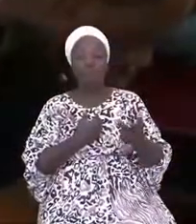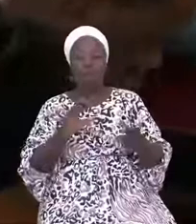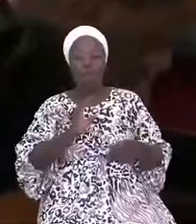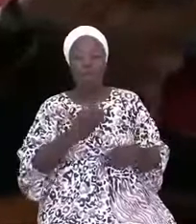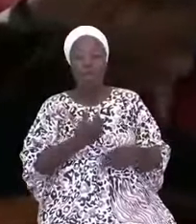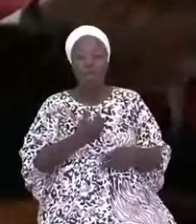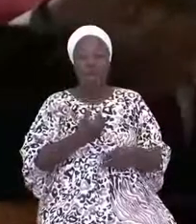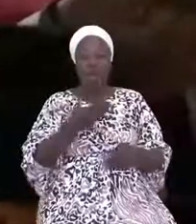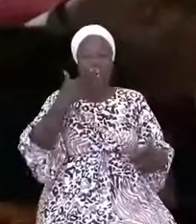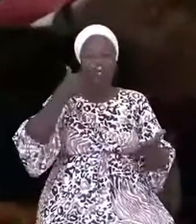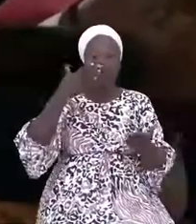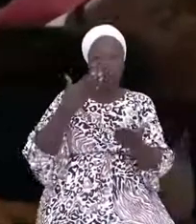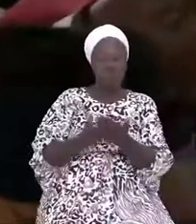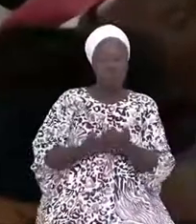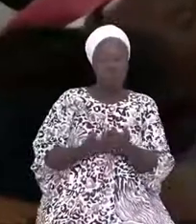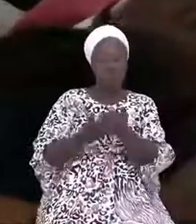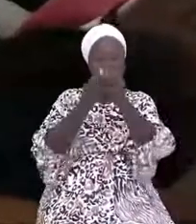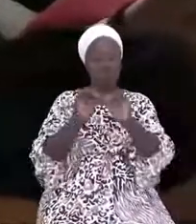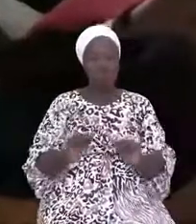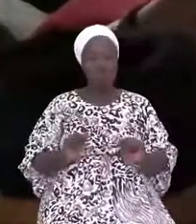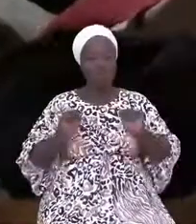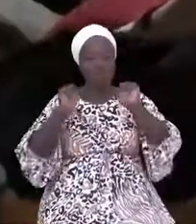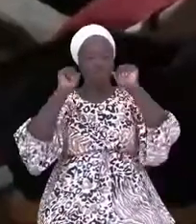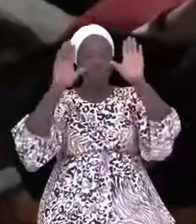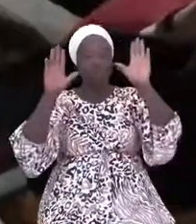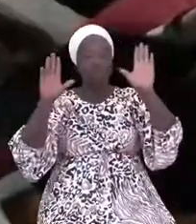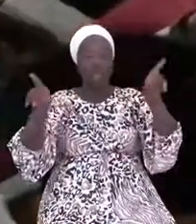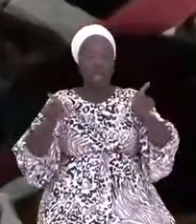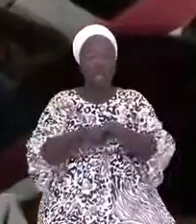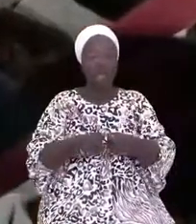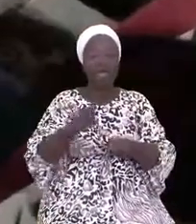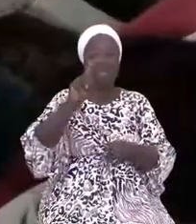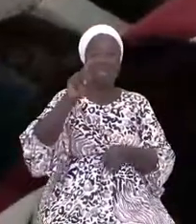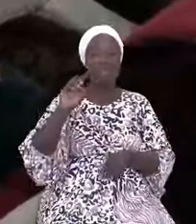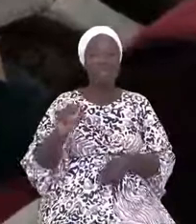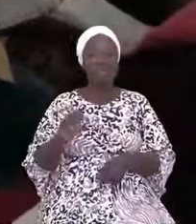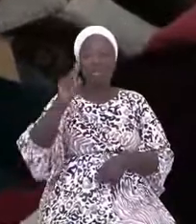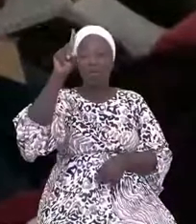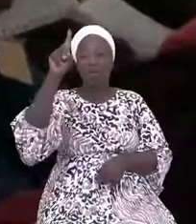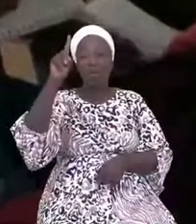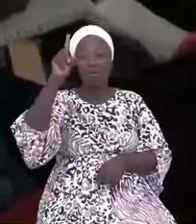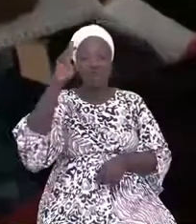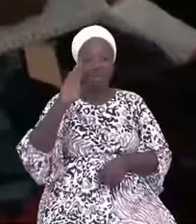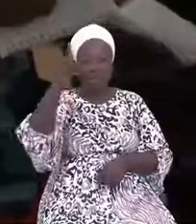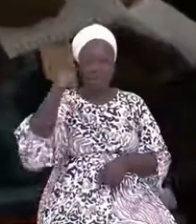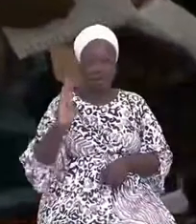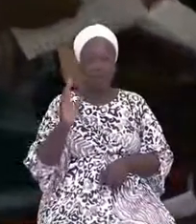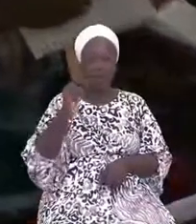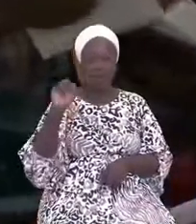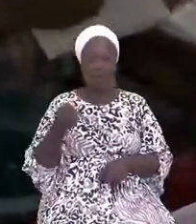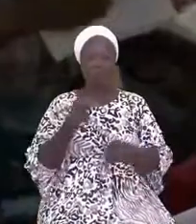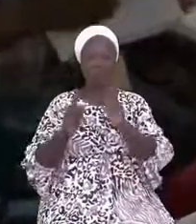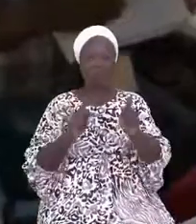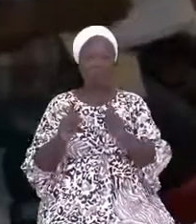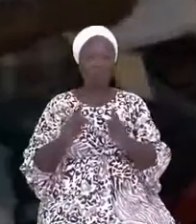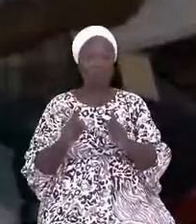Notre consécration veut dire engagement en tant que peuple de Dieu. Comprenez, nous savons